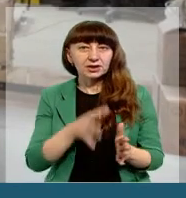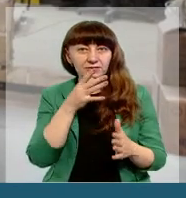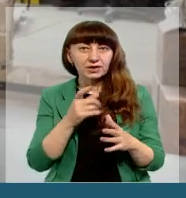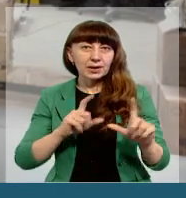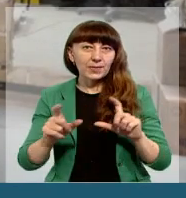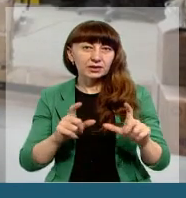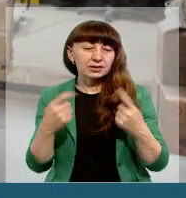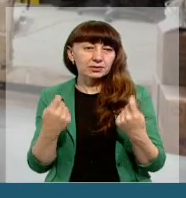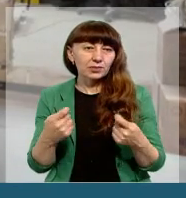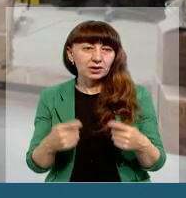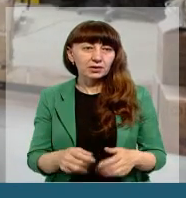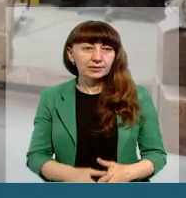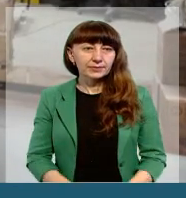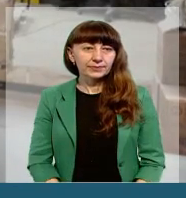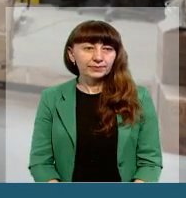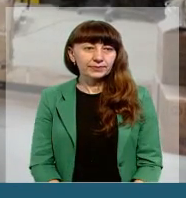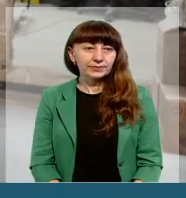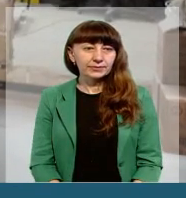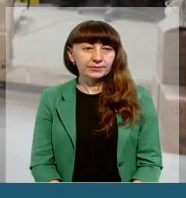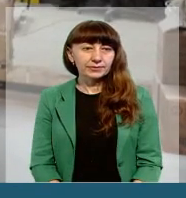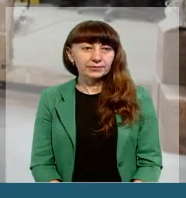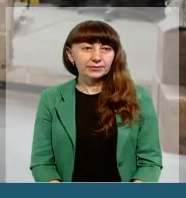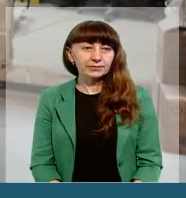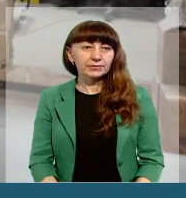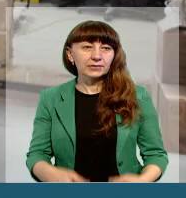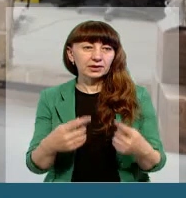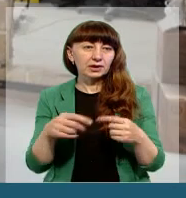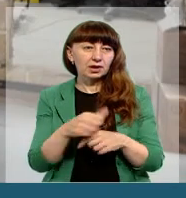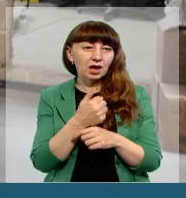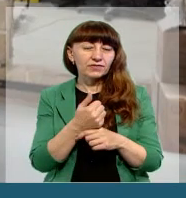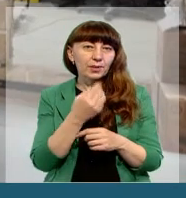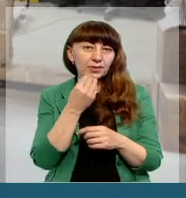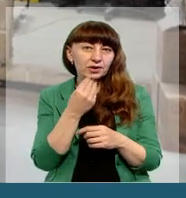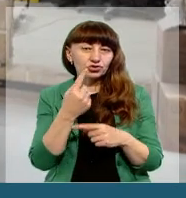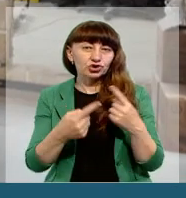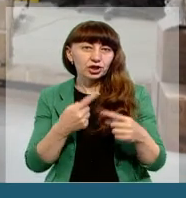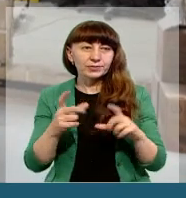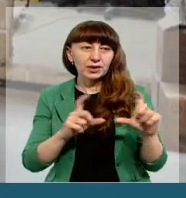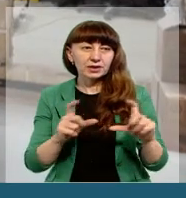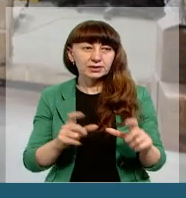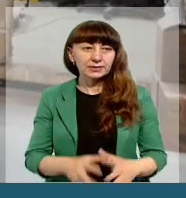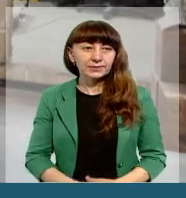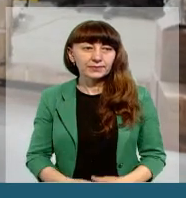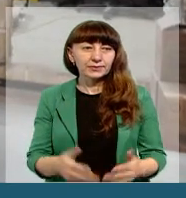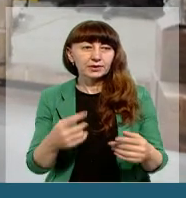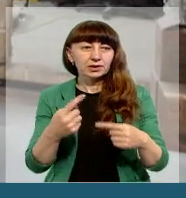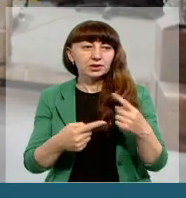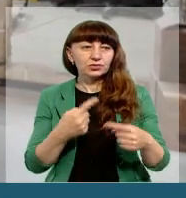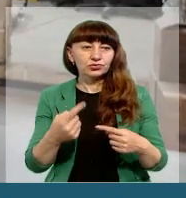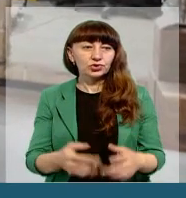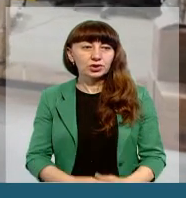мы реализуем социальный хлеб. Ну и также остальная вся продукция идет через наши магазины, ну и через